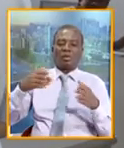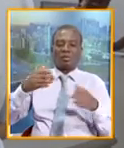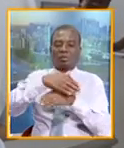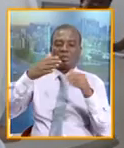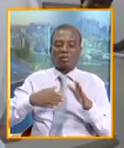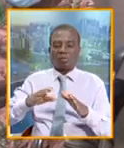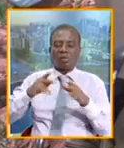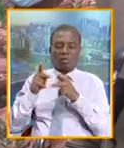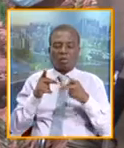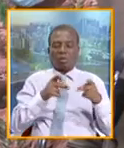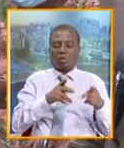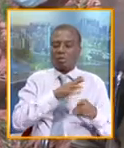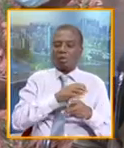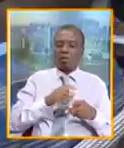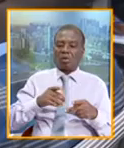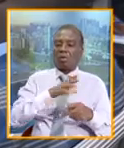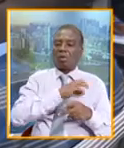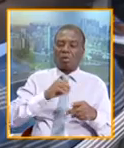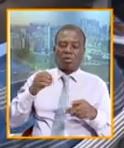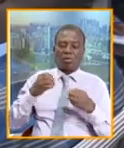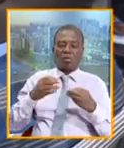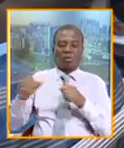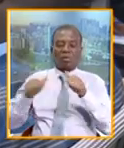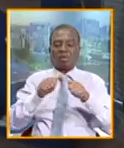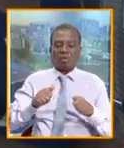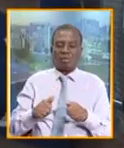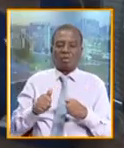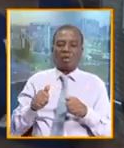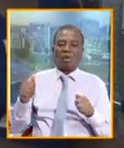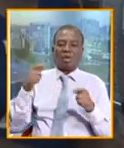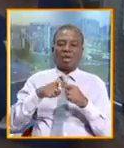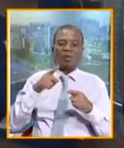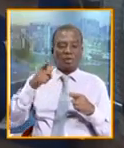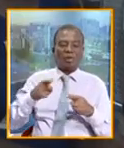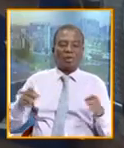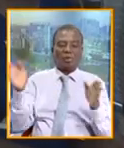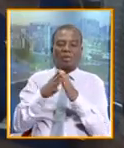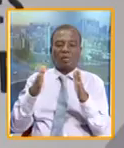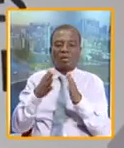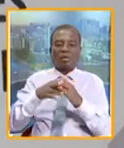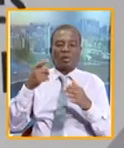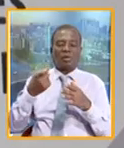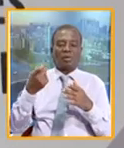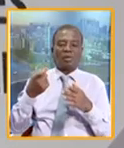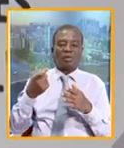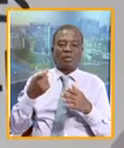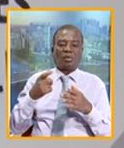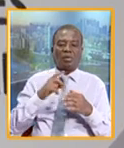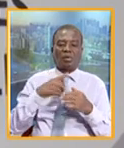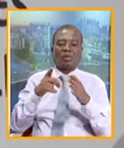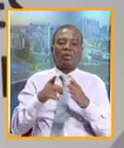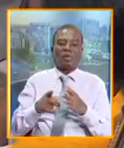gamme d'activités, dont une liée à la promotion du genre. À l'une de ses rencontres régulières,